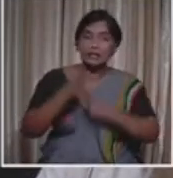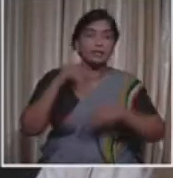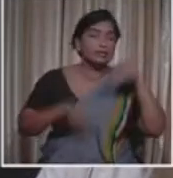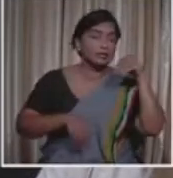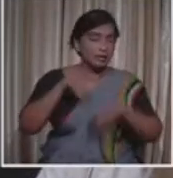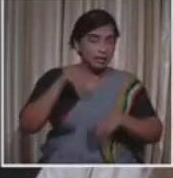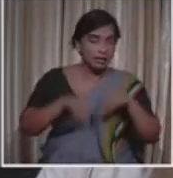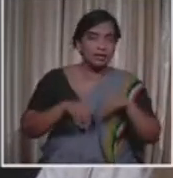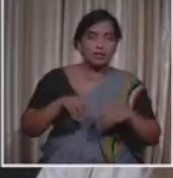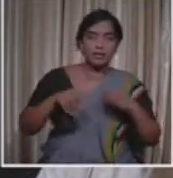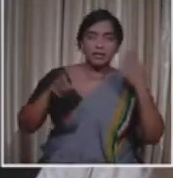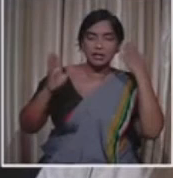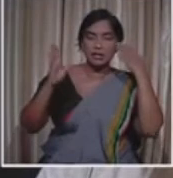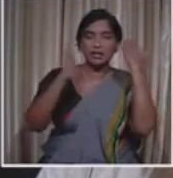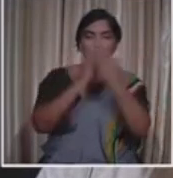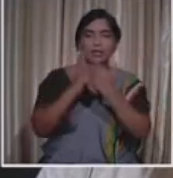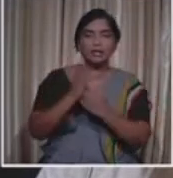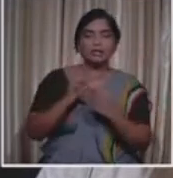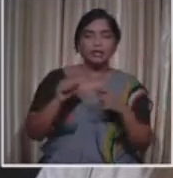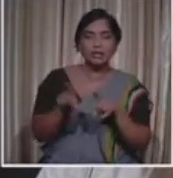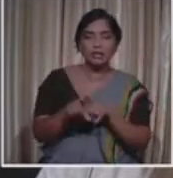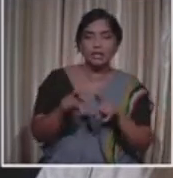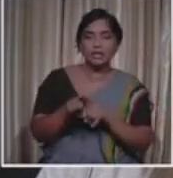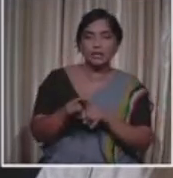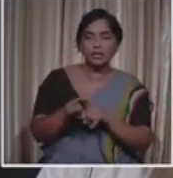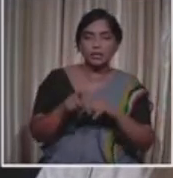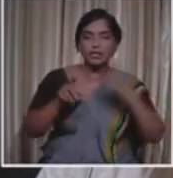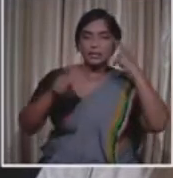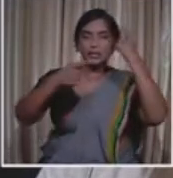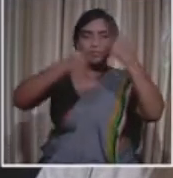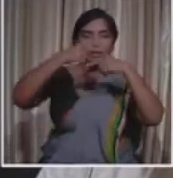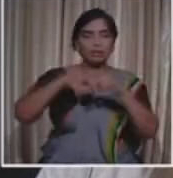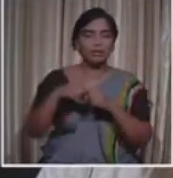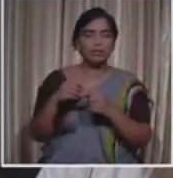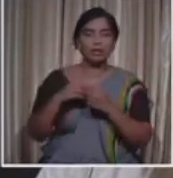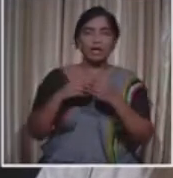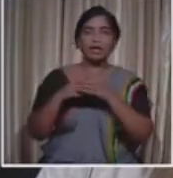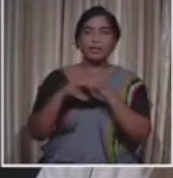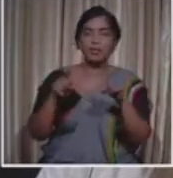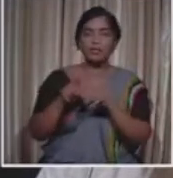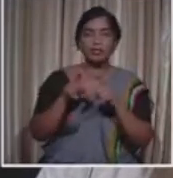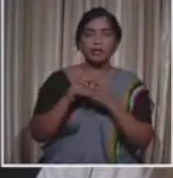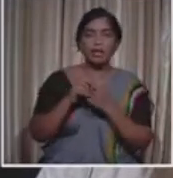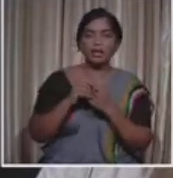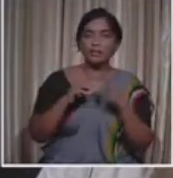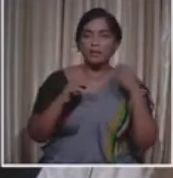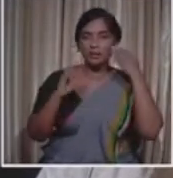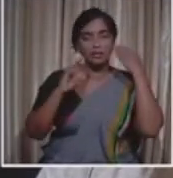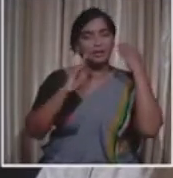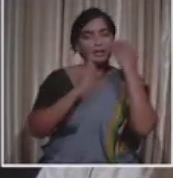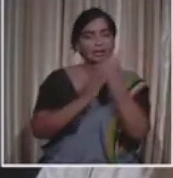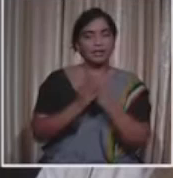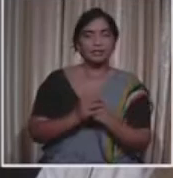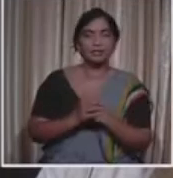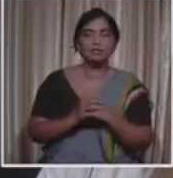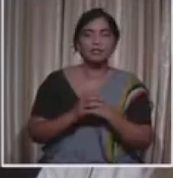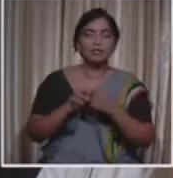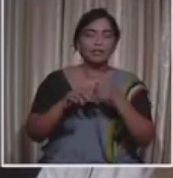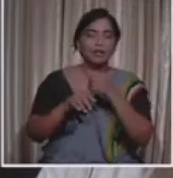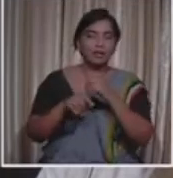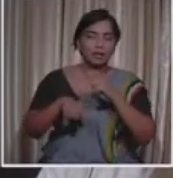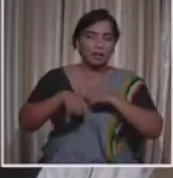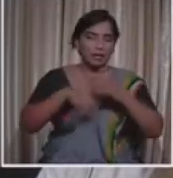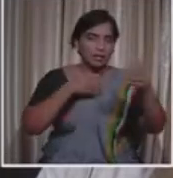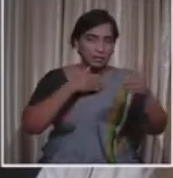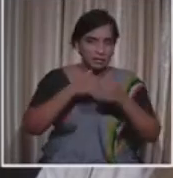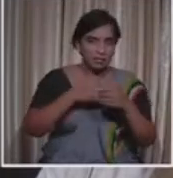විමසීමක් පිළිබඳව. සාධාරණ නැහැ නේද කියලා අපිටත් බලන් ඉන්නකොට හිතෙනවා. අපිත් මෙතනට ඇවිල්ලා මම මගේ පාර්ලිමේන්තු කාලේ සාපේක්ෂ වශයෙන් කෙටි